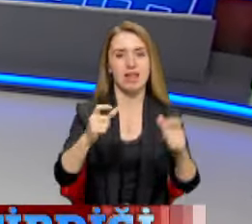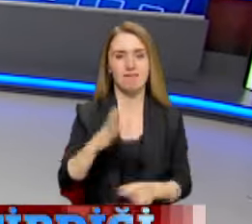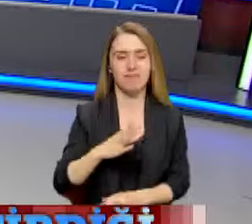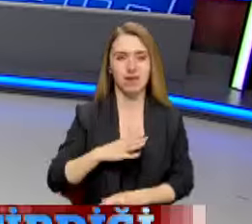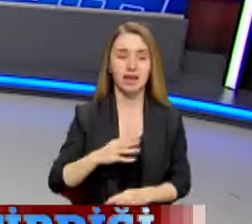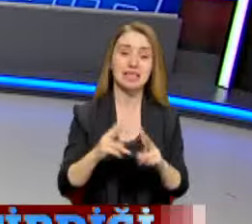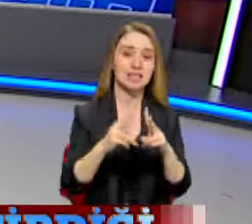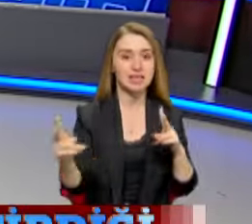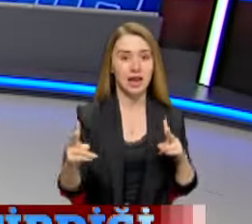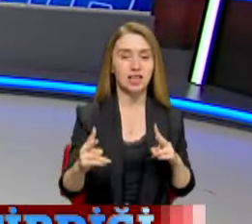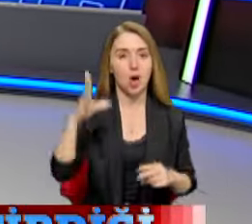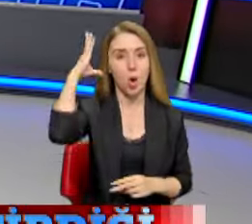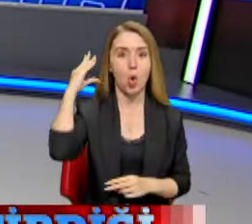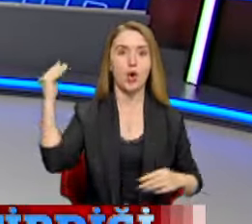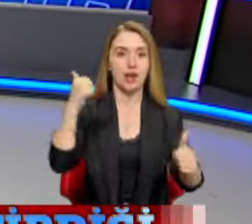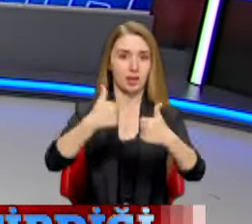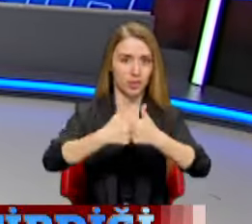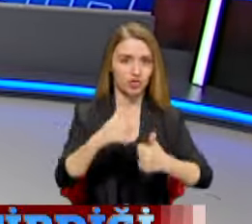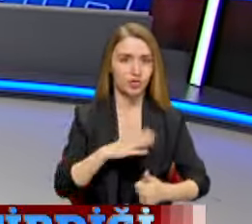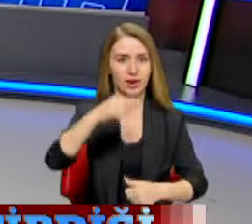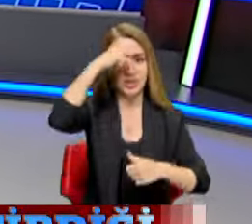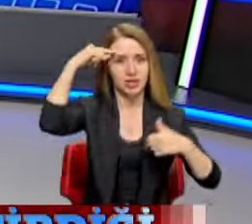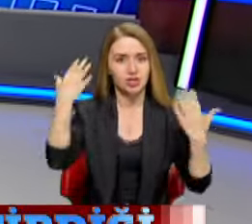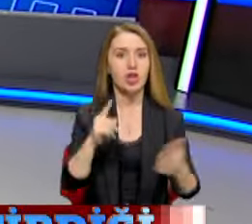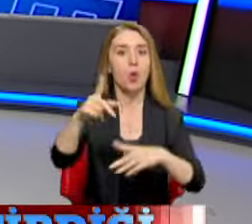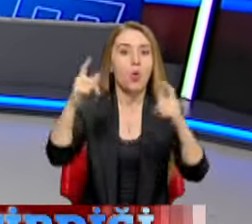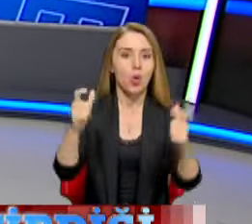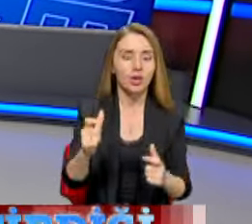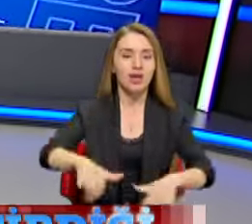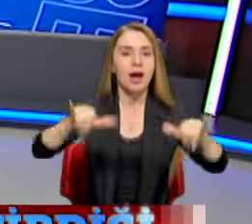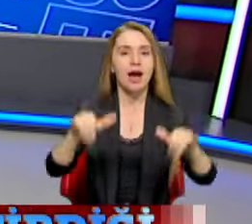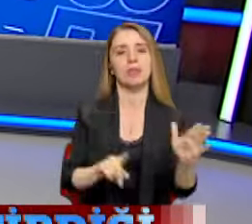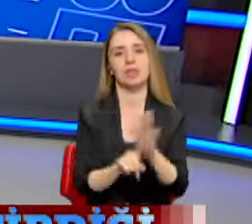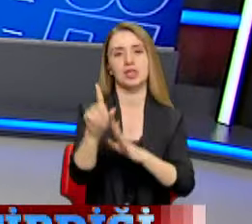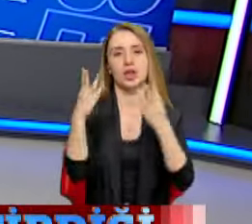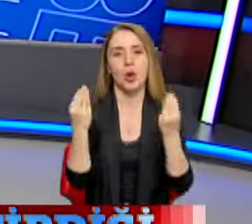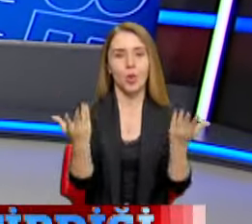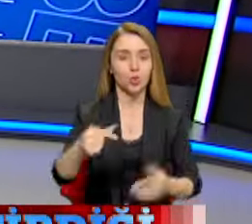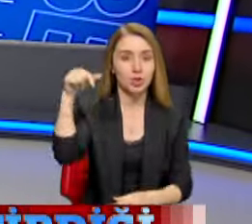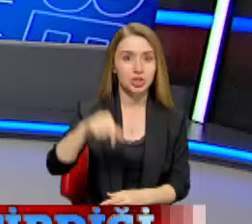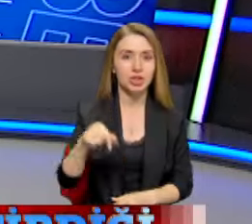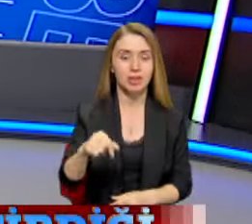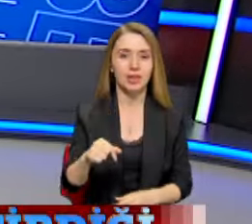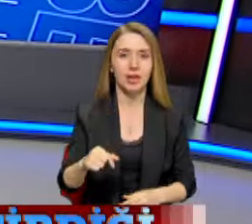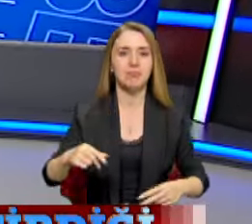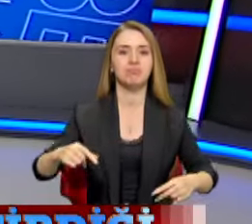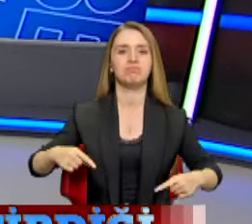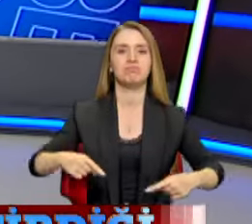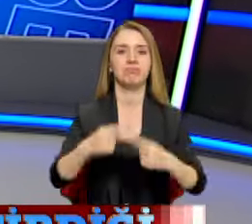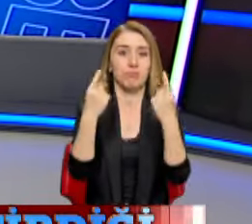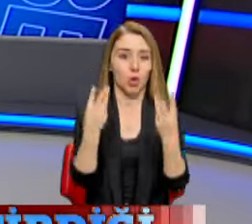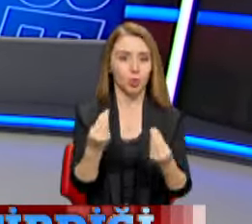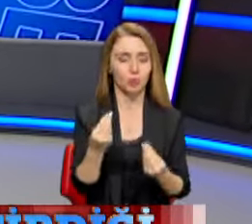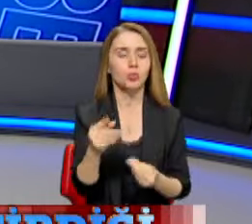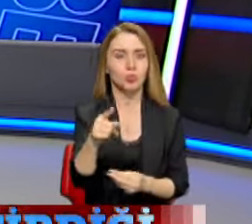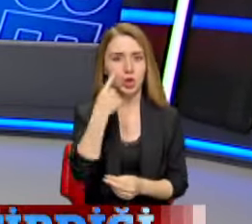Şimdi sırada Hollanda karşılaşması var. Umarız orada da benzer bir başarıyla isimlerini bu sefer yarı finale yazdıracaklar.